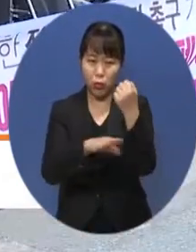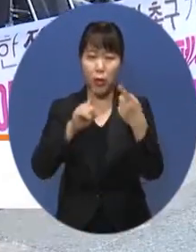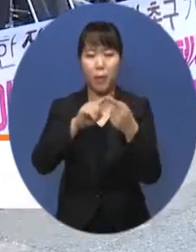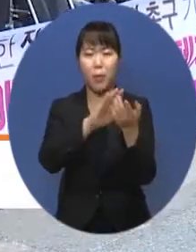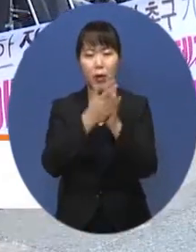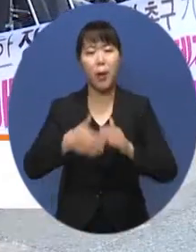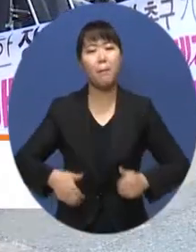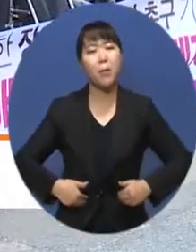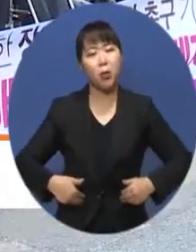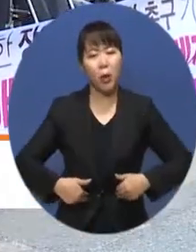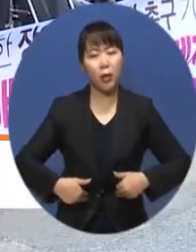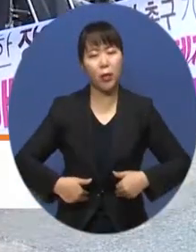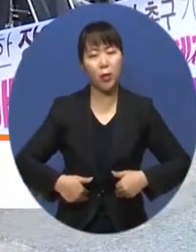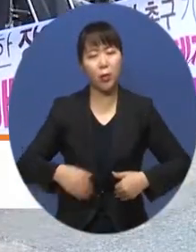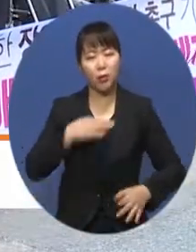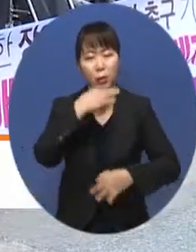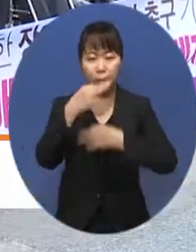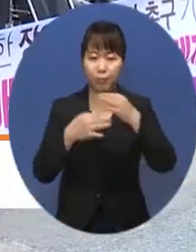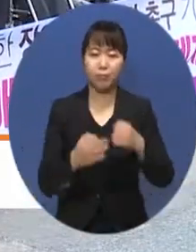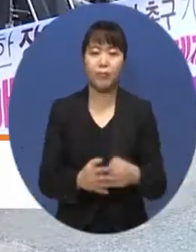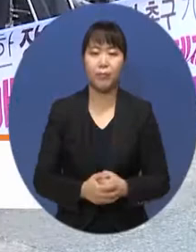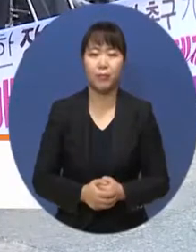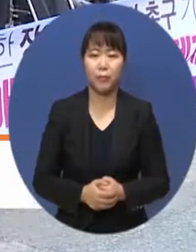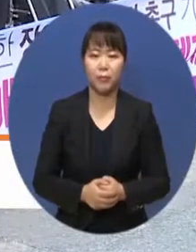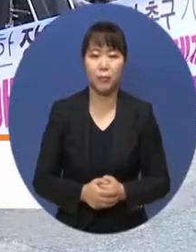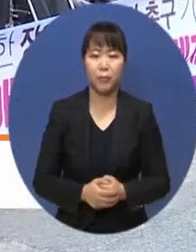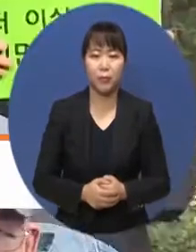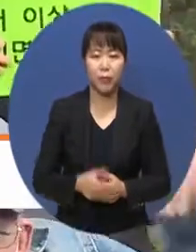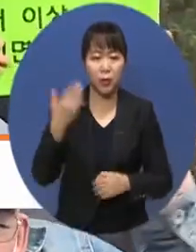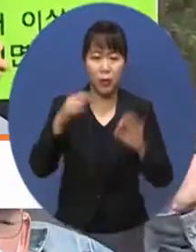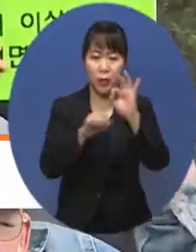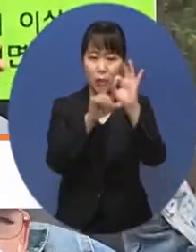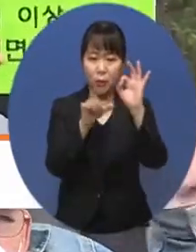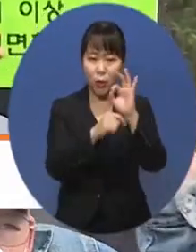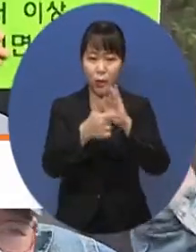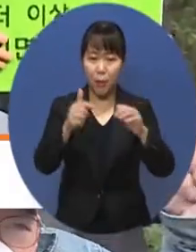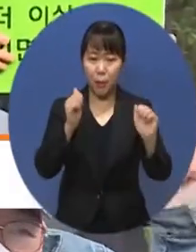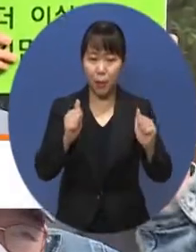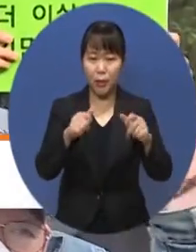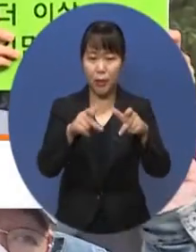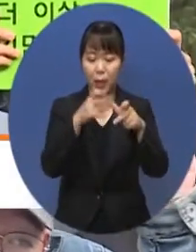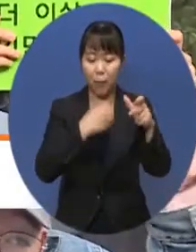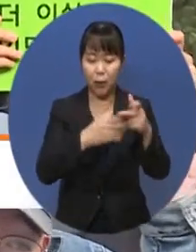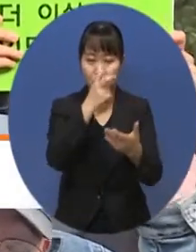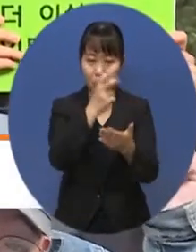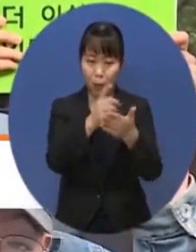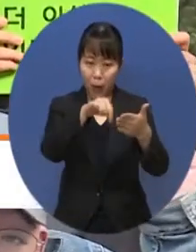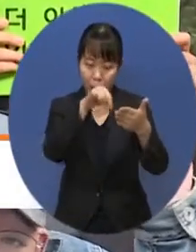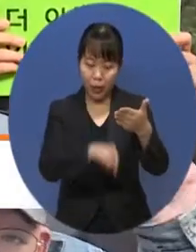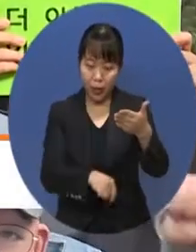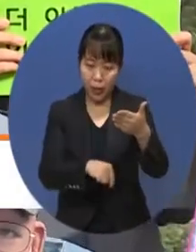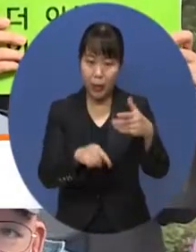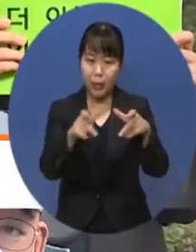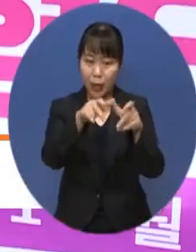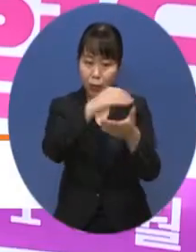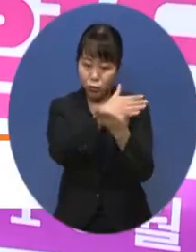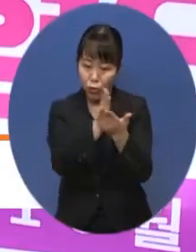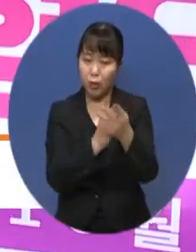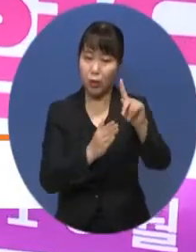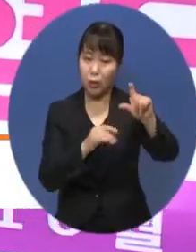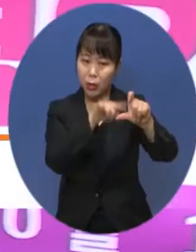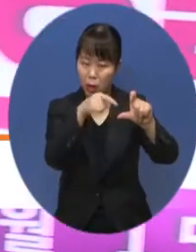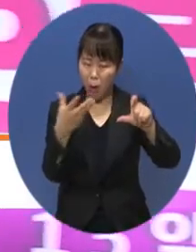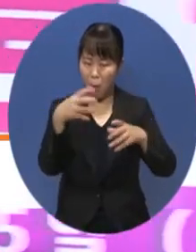필요하다는 데한 목소리를 냈습니다. 지난해 10월 대법원은 장애인복지법 내 15개 장애